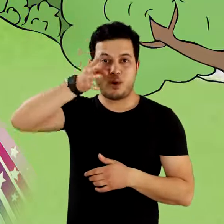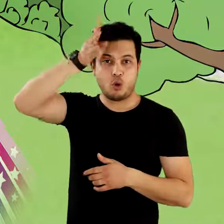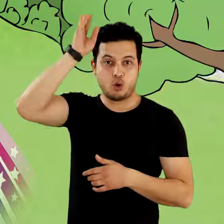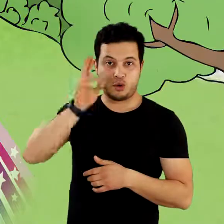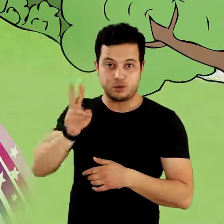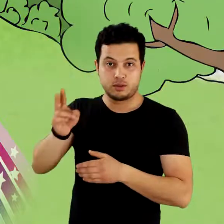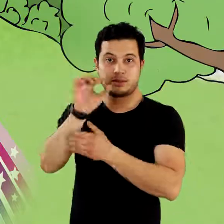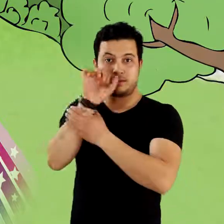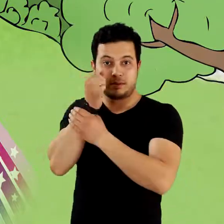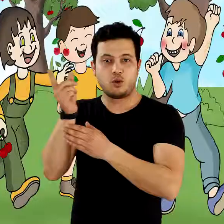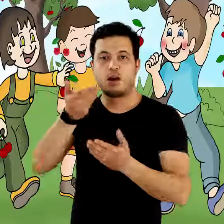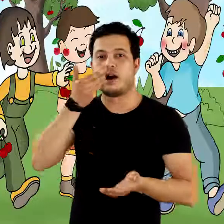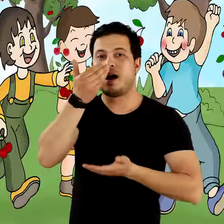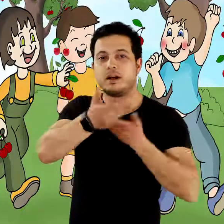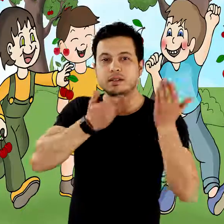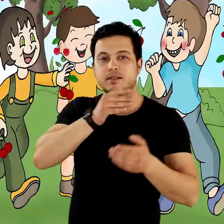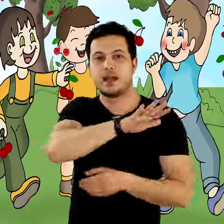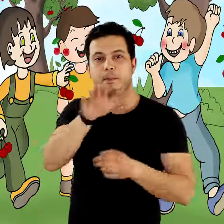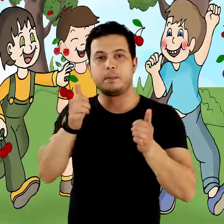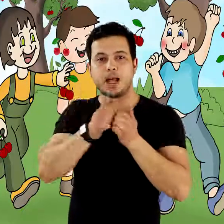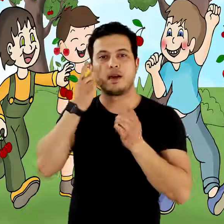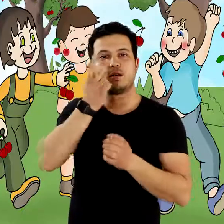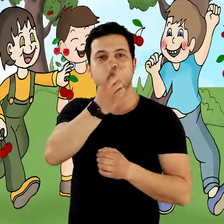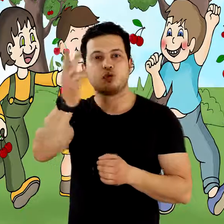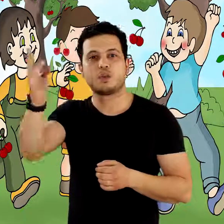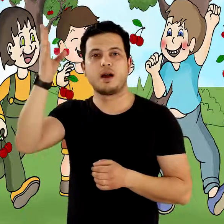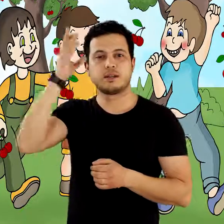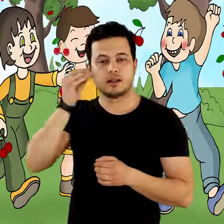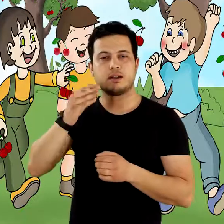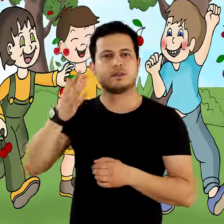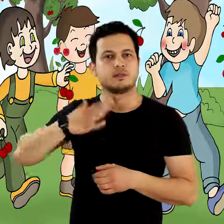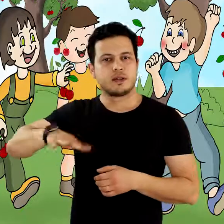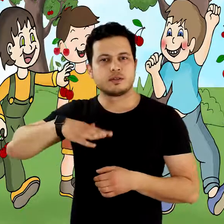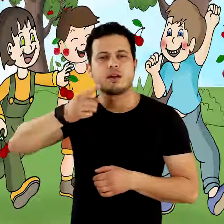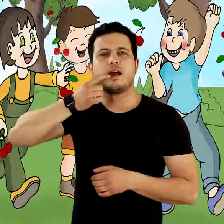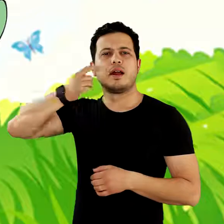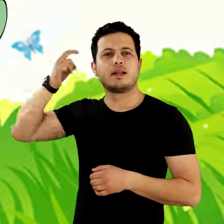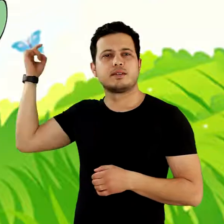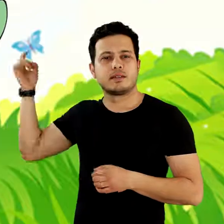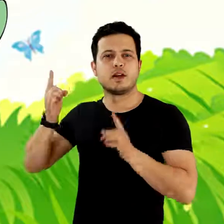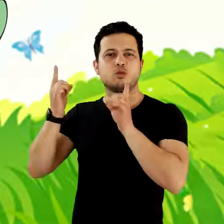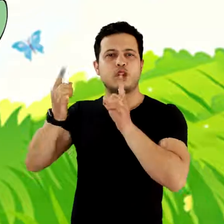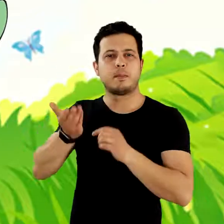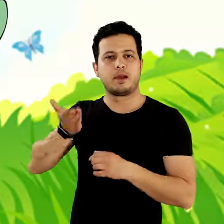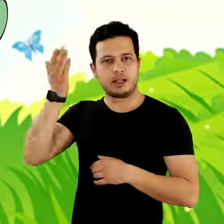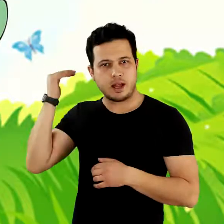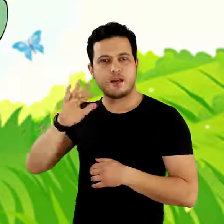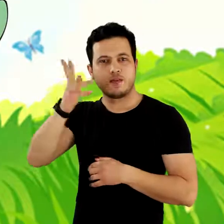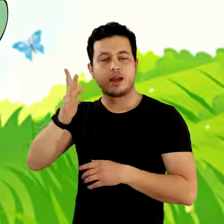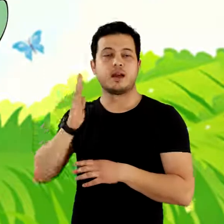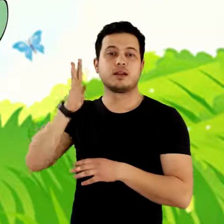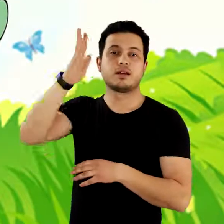sayesinde görebilmektedirler. Dilerlerse eski çağlara yolculuk yapabilir, dilerlerse zamanda